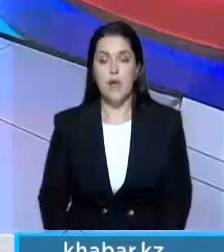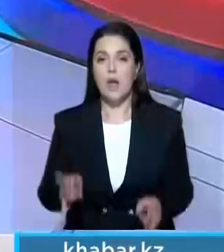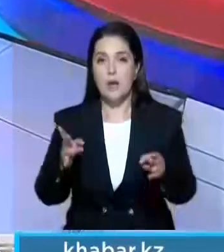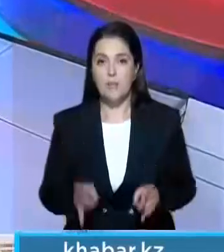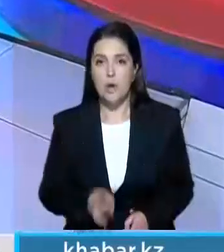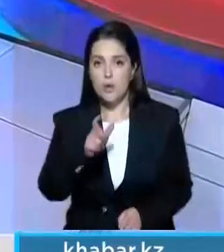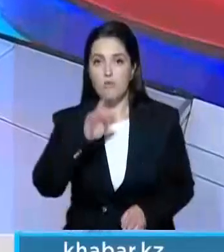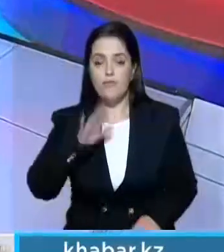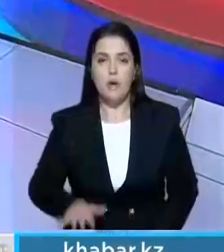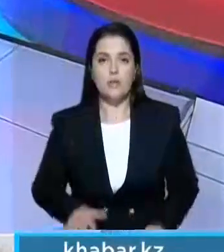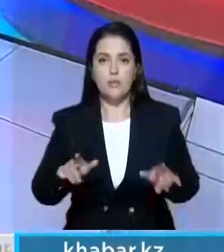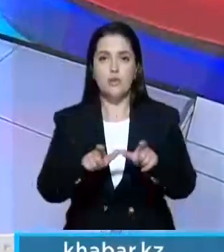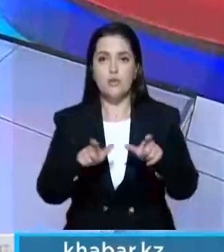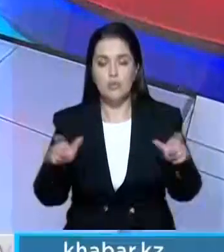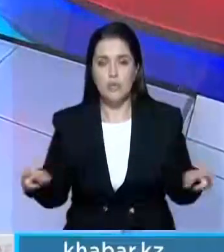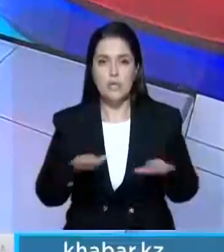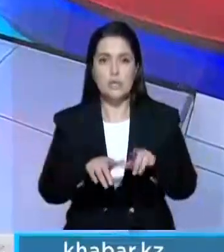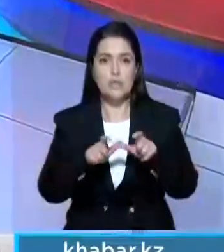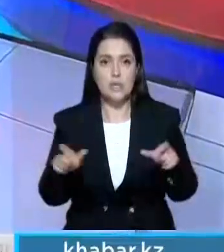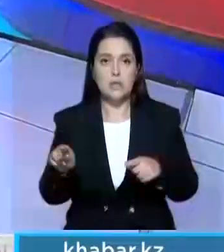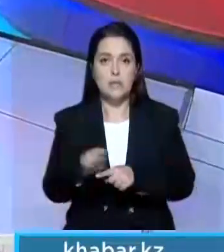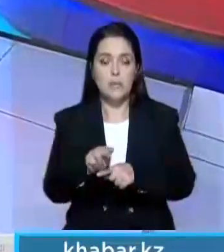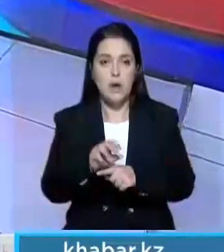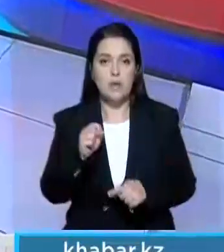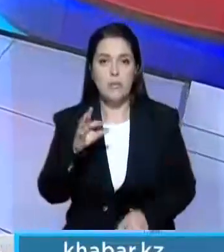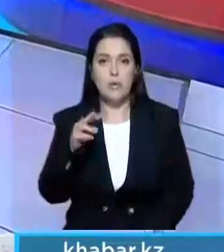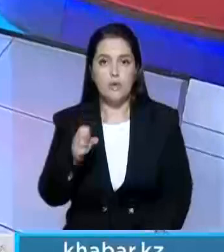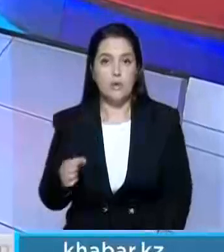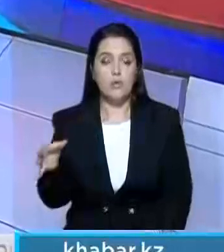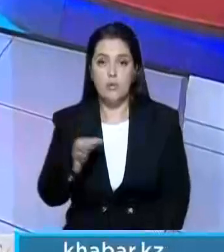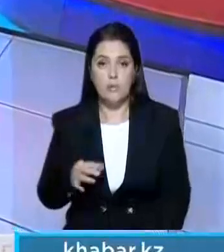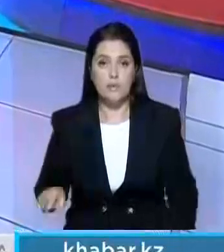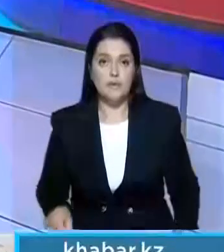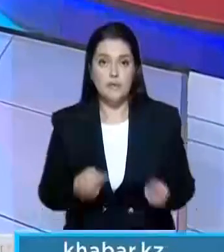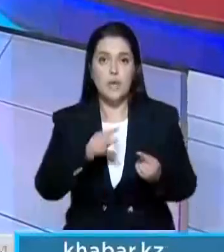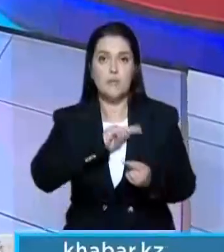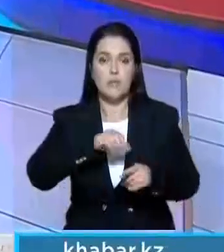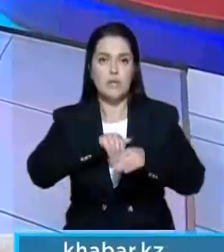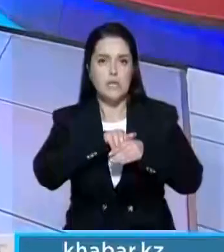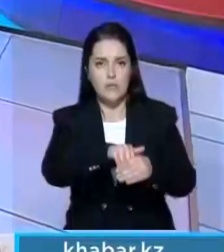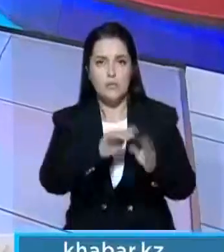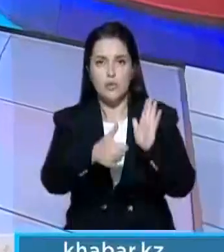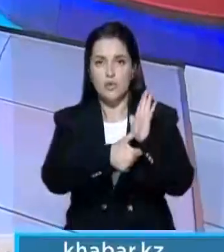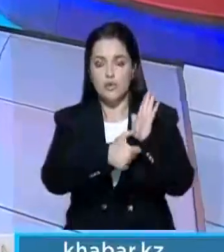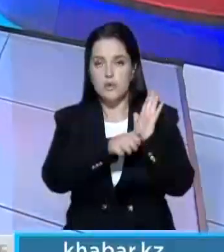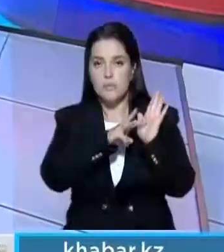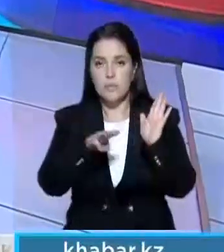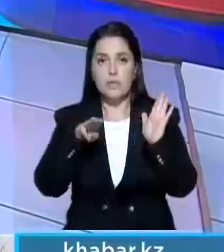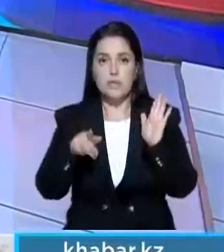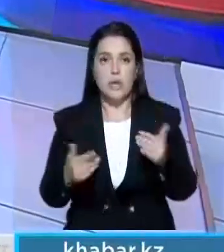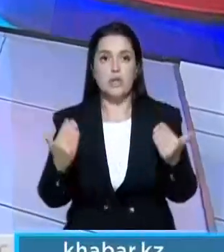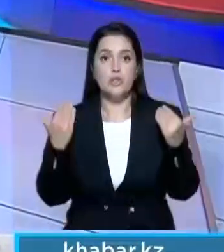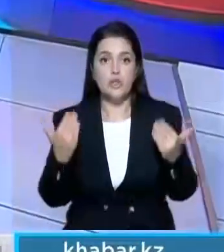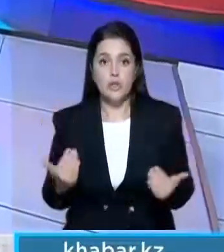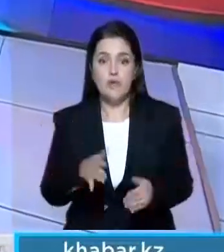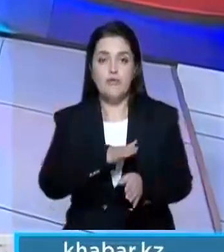Пострадавшие от паводков школы и детские сады ремонтируют в Акмолинской области. Восстановительные работы инвестируют порядка 600 миллионов тенге. К